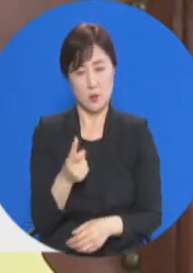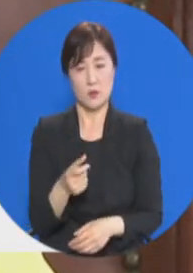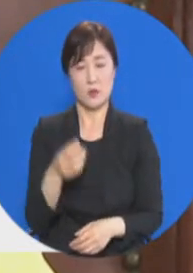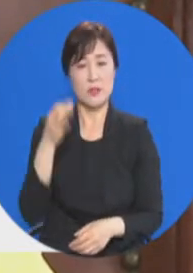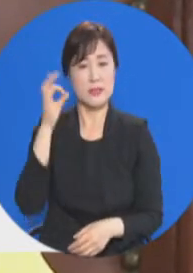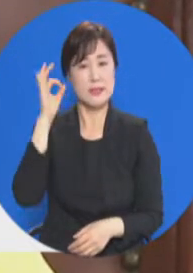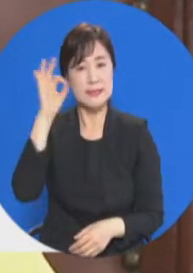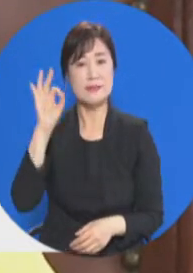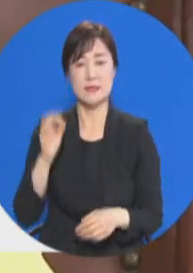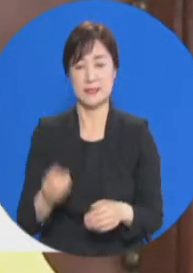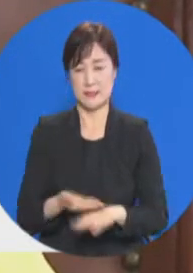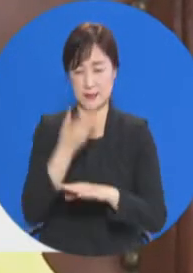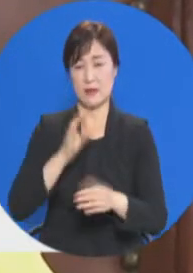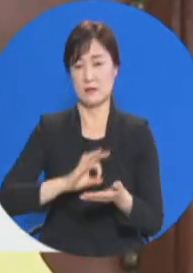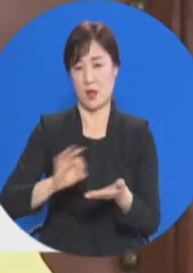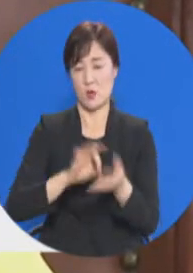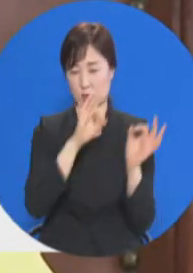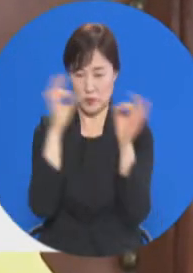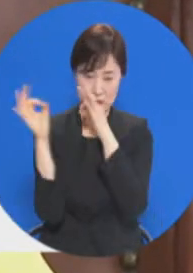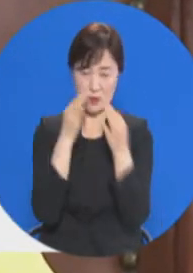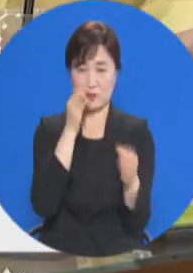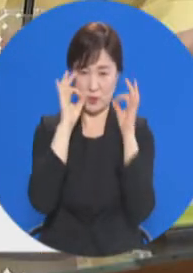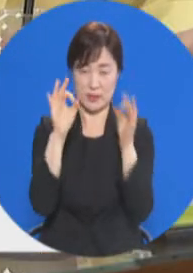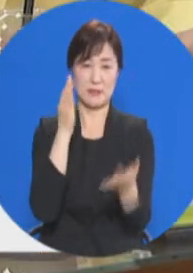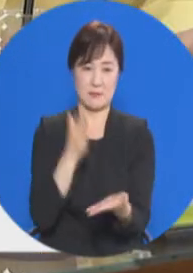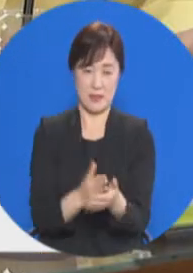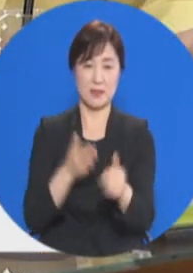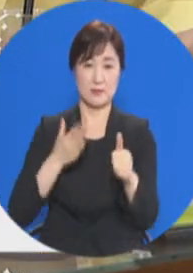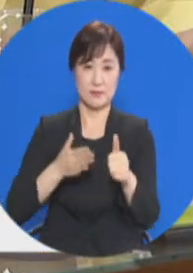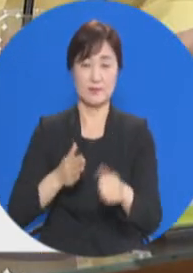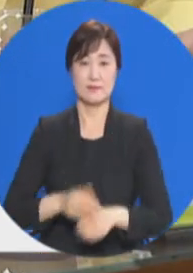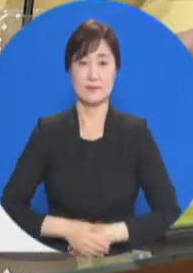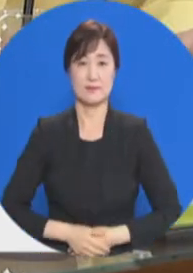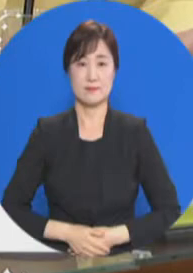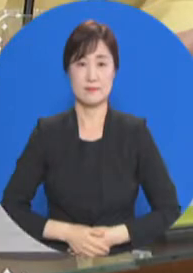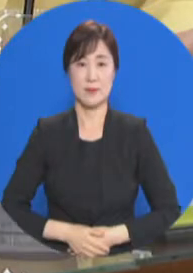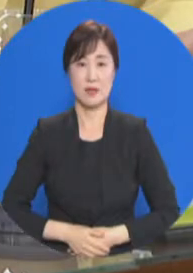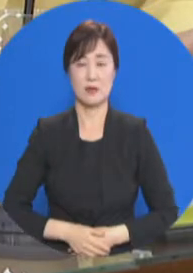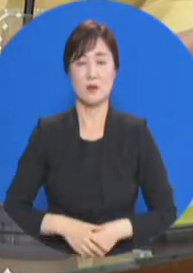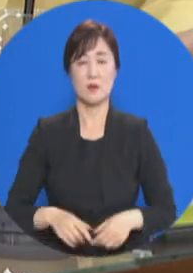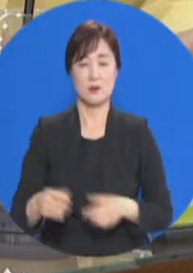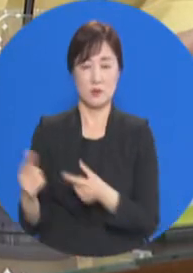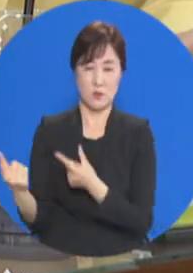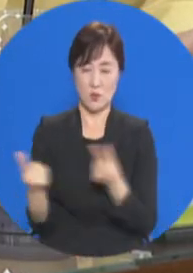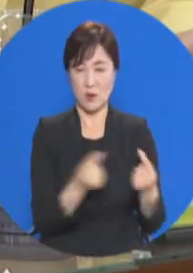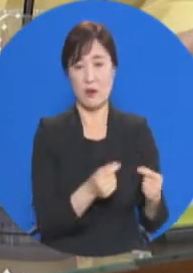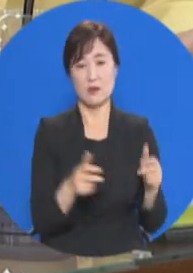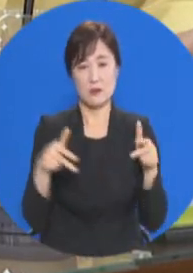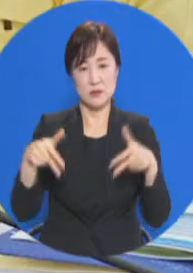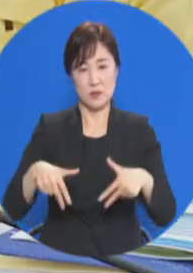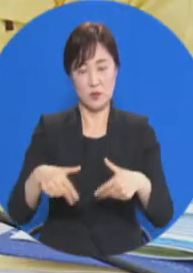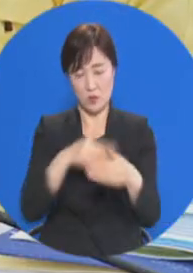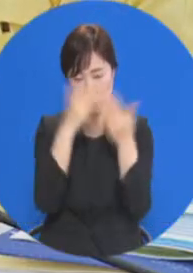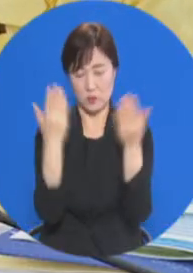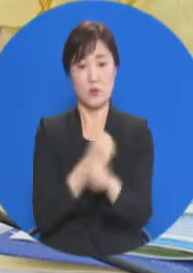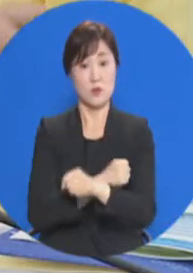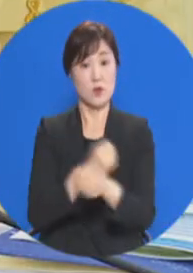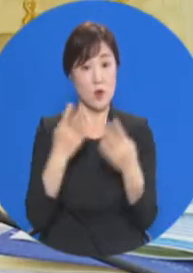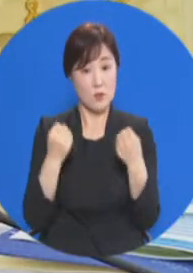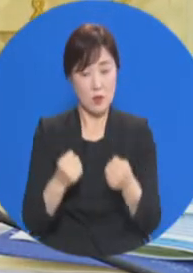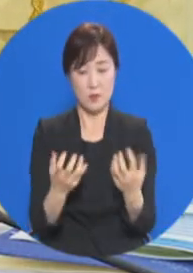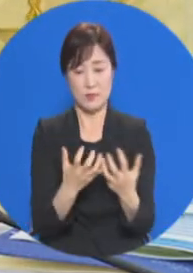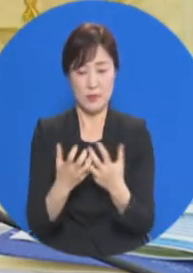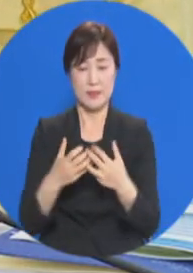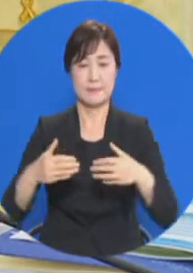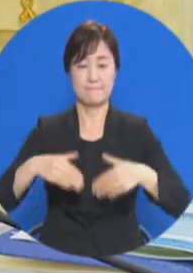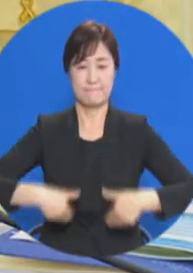사용하라고 지시했습니다. 장 교육감은 그동안 교육청 직원들이 코로나19로 고생을 많이 했고 교육청 밀집도로 낮춰야